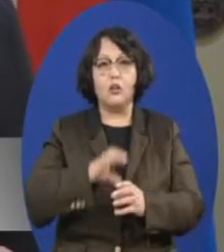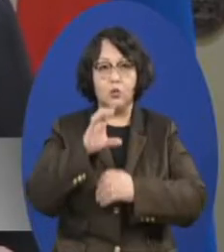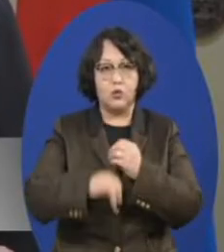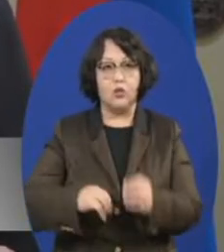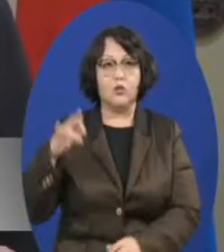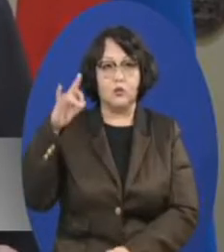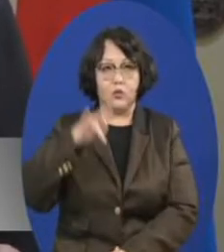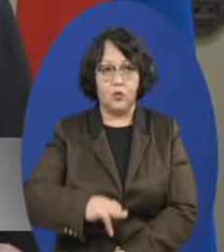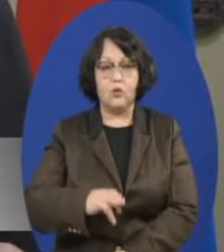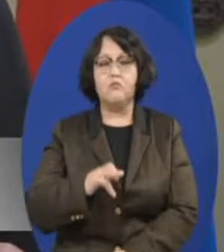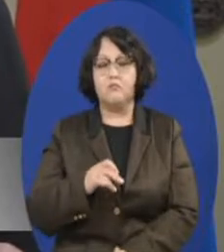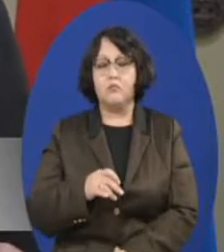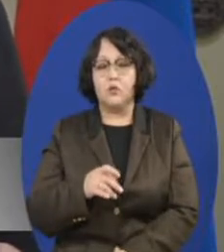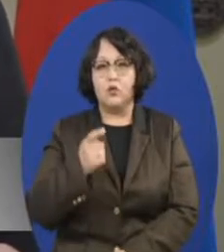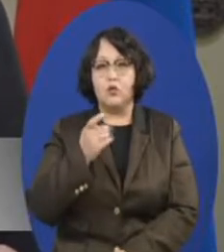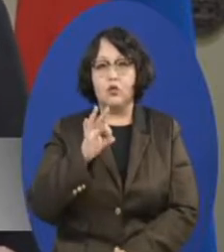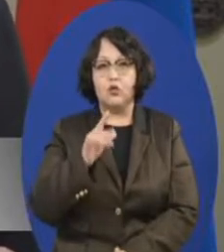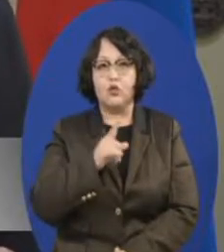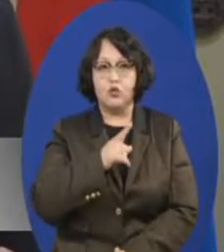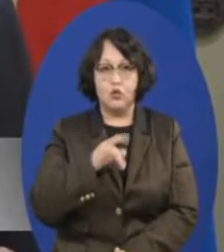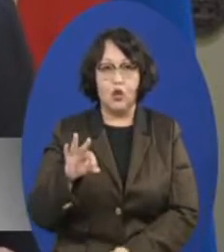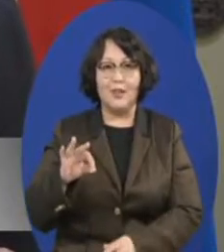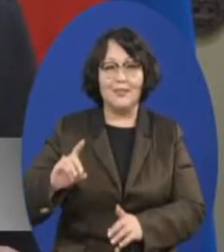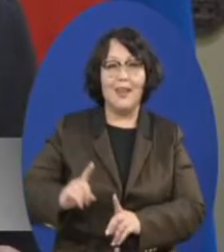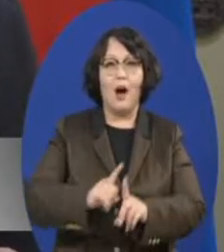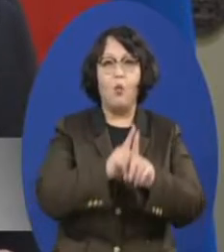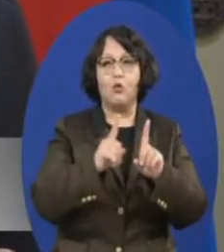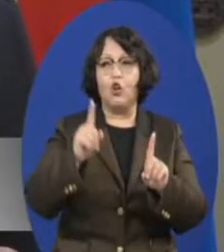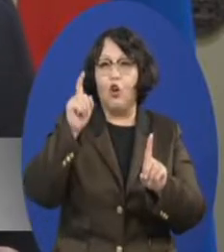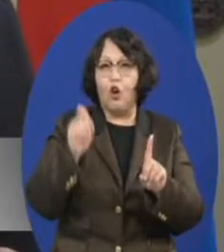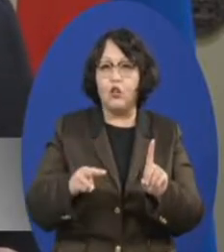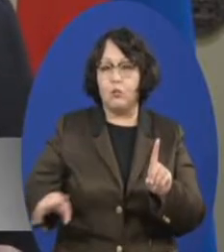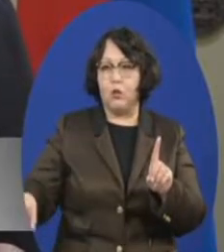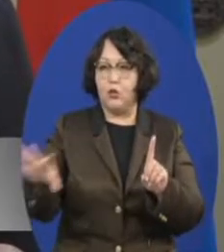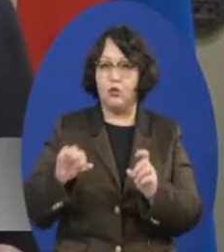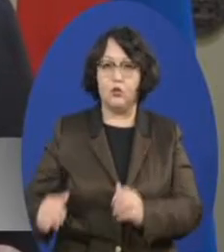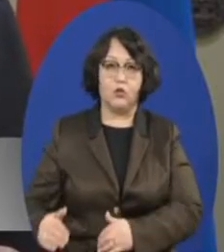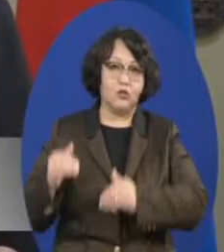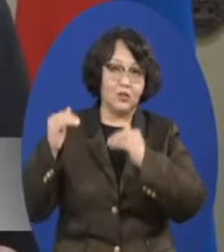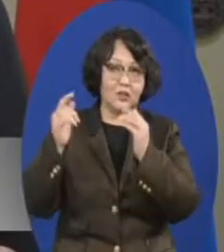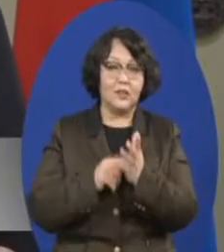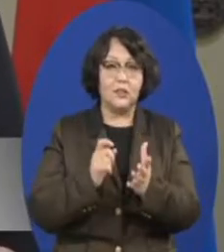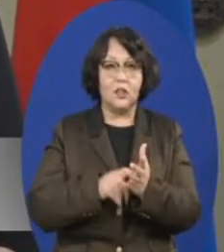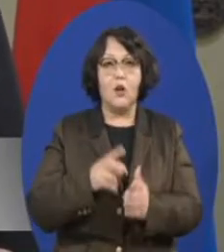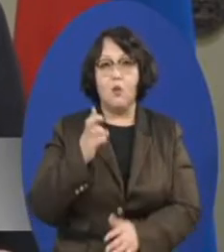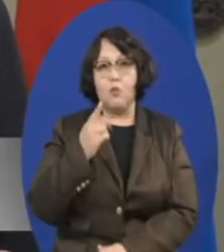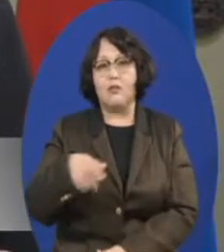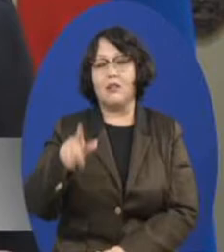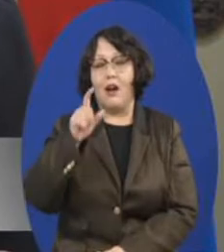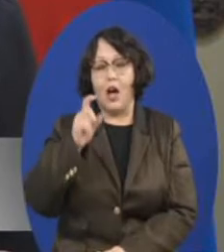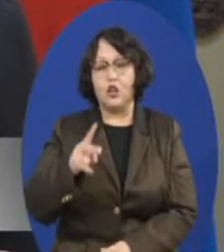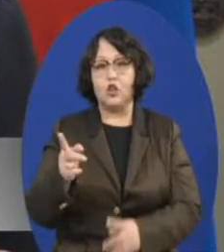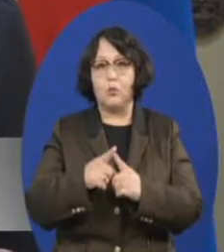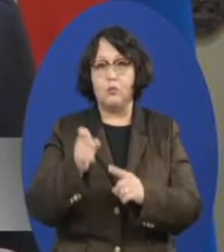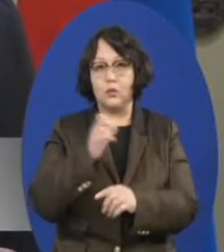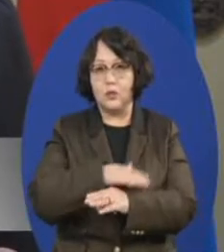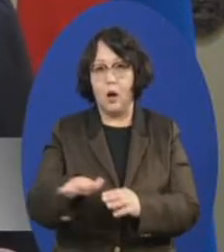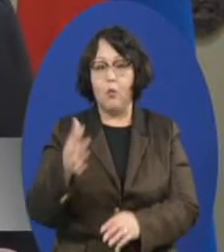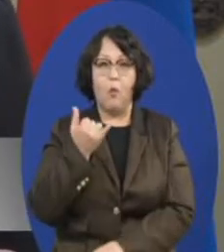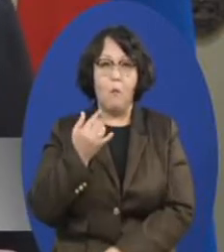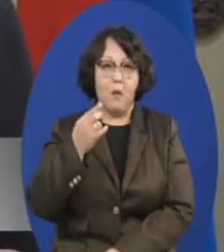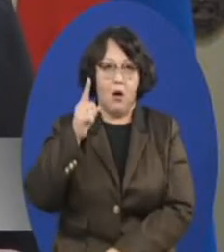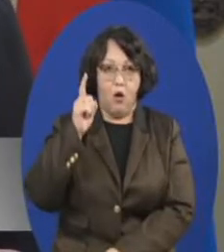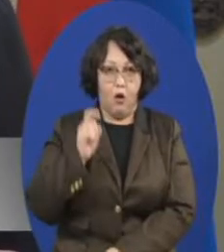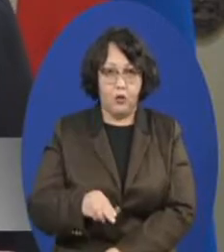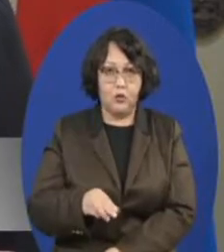маань өөрөө одоо ийм дагуул хотолж одоо хөгжих бас зайлшгүй шаардлагатай. За богдхон төмөр зам явна. За энэ нь өөрөө